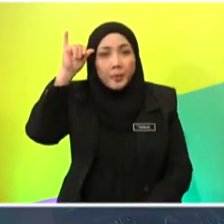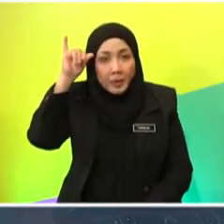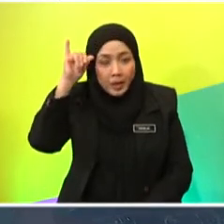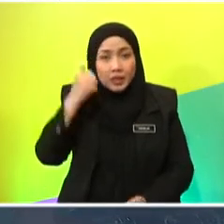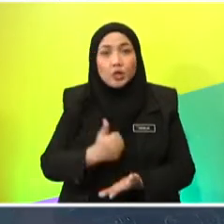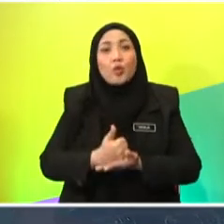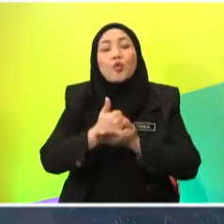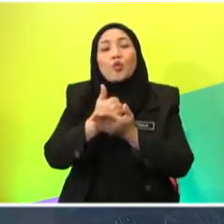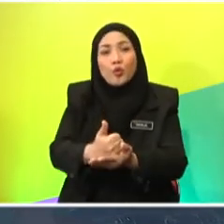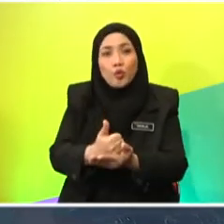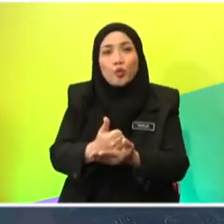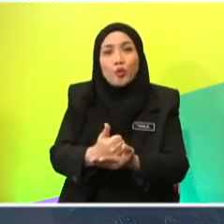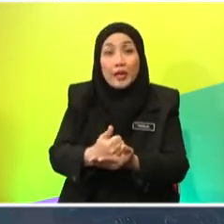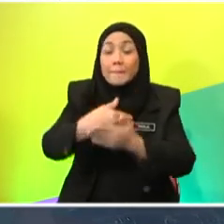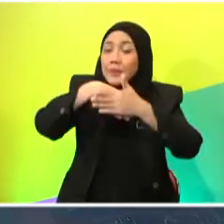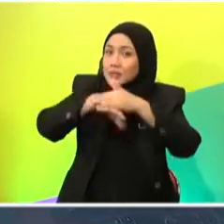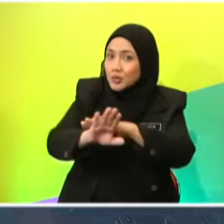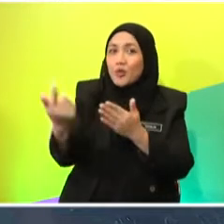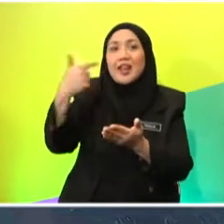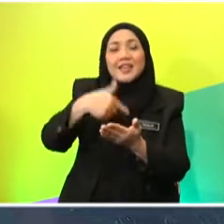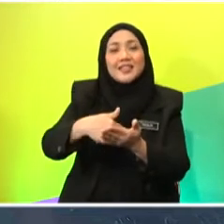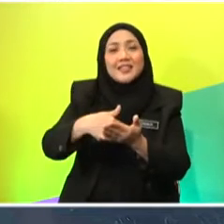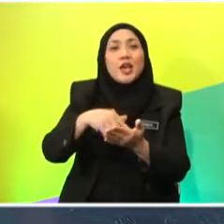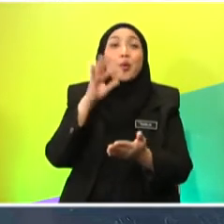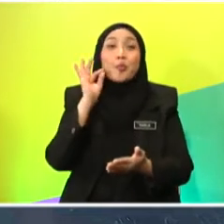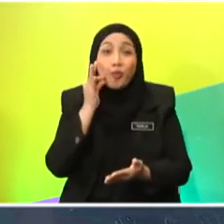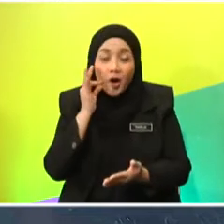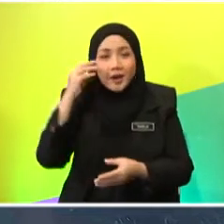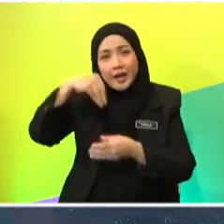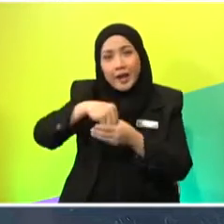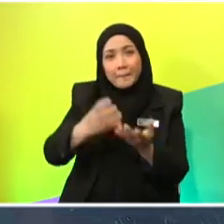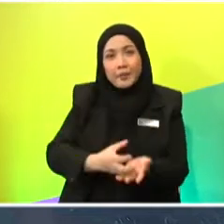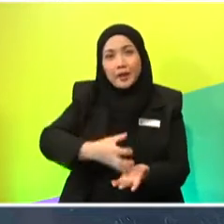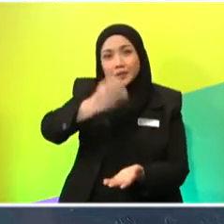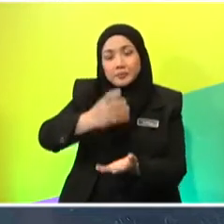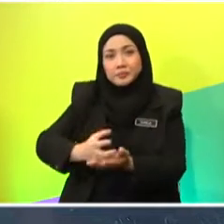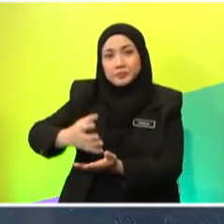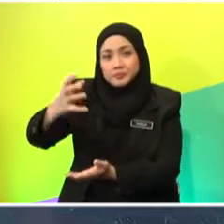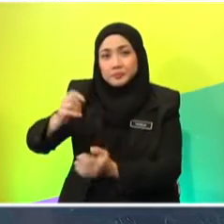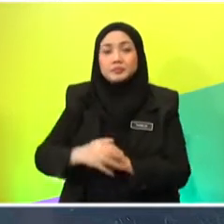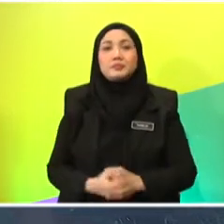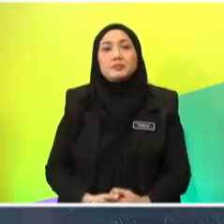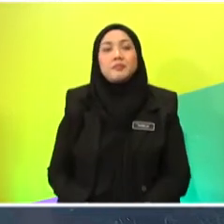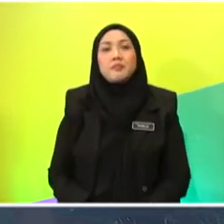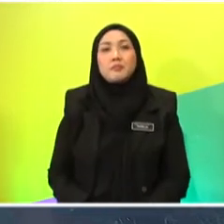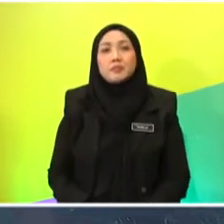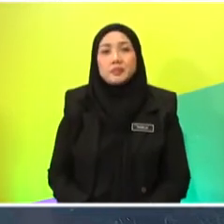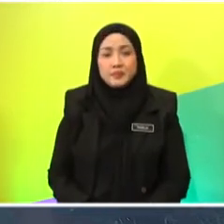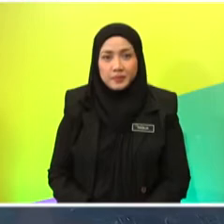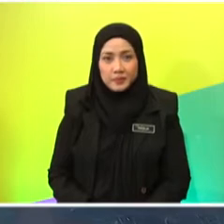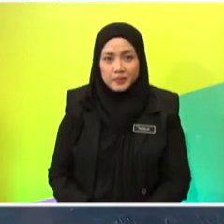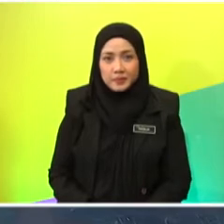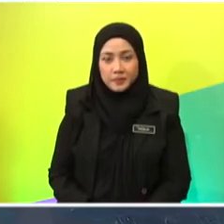kita main-main lagi Natal nah jago aki CMN Tolong kalau kamu akan buah apel merah